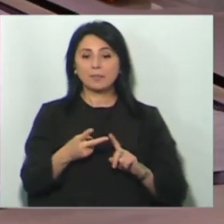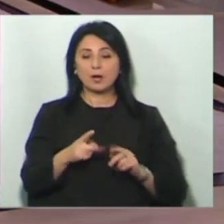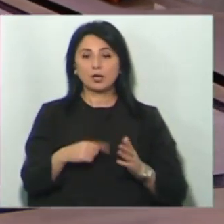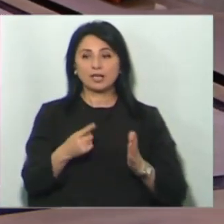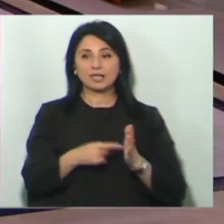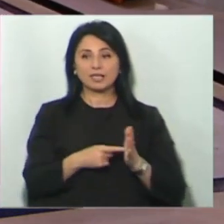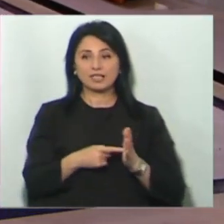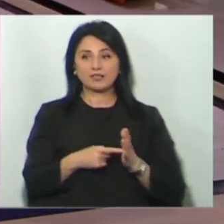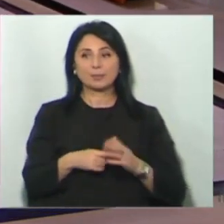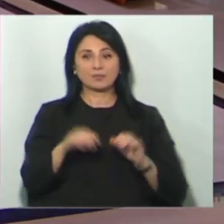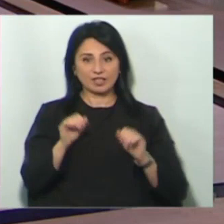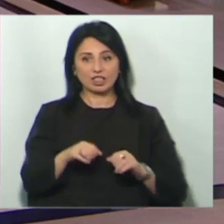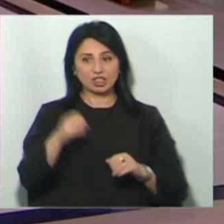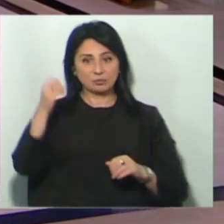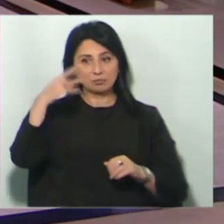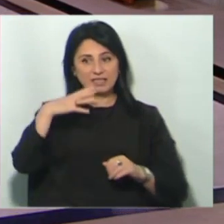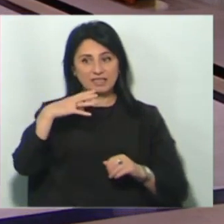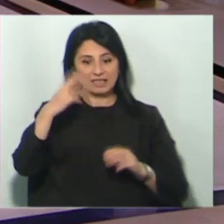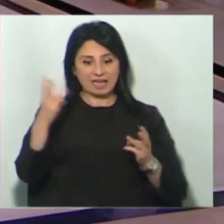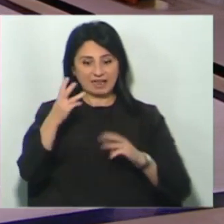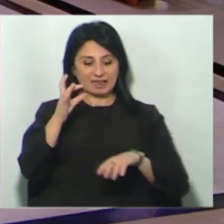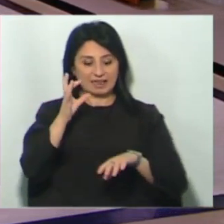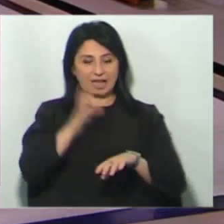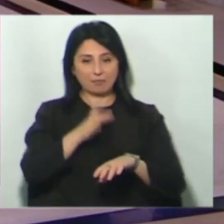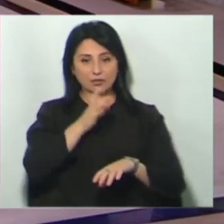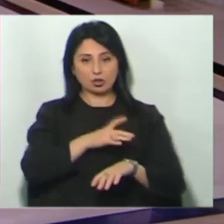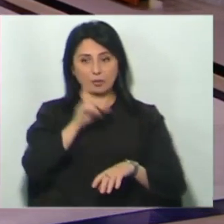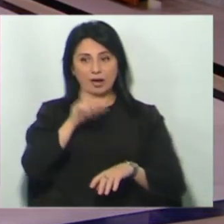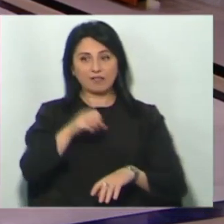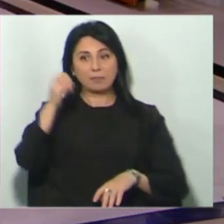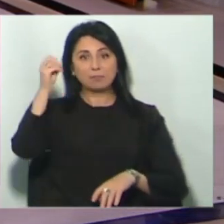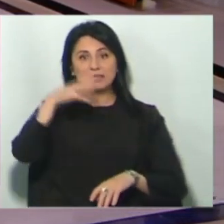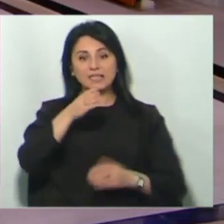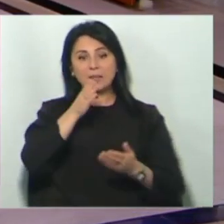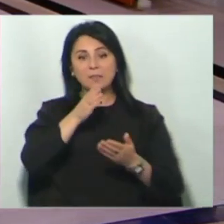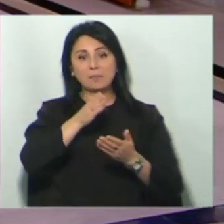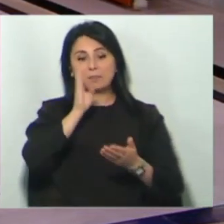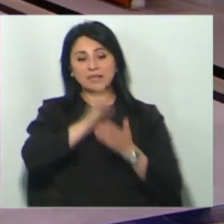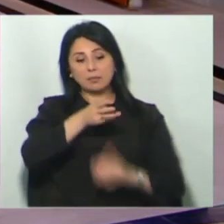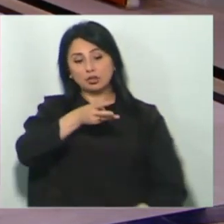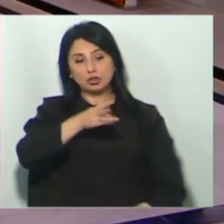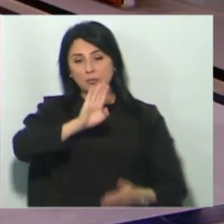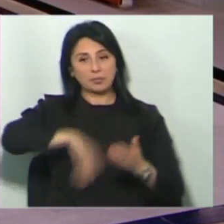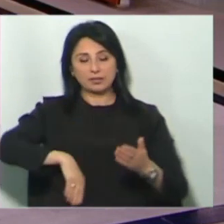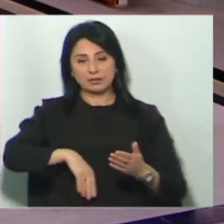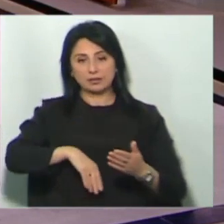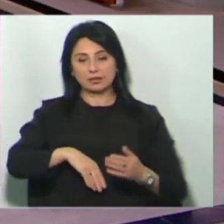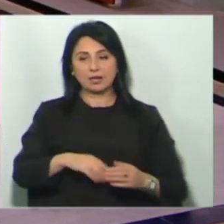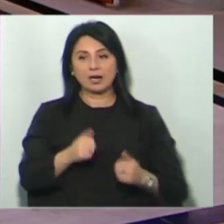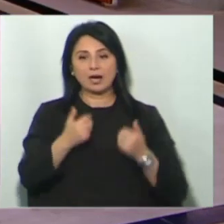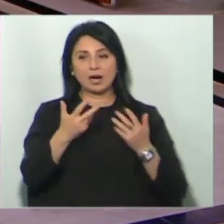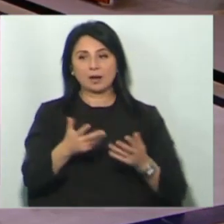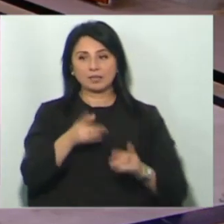კითხვა, შეიძლება მზისგან დამწრობა მიიღოს ადამიანმა მზის პირდაპირი სხივების გარეშე და